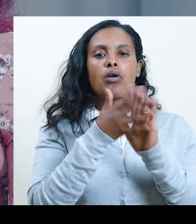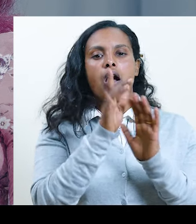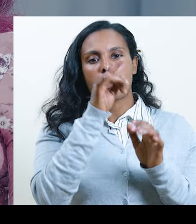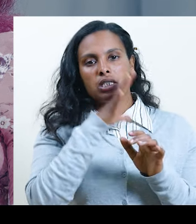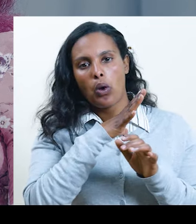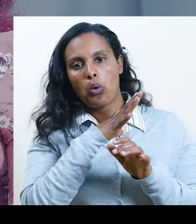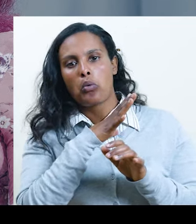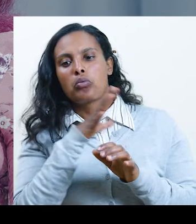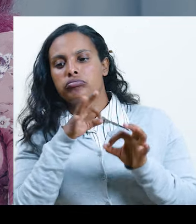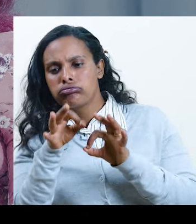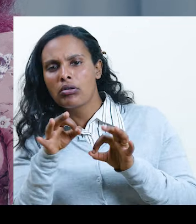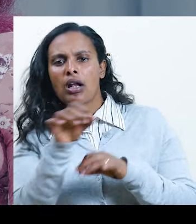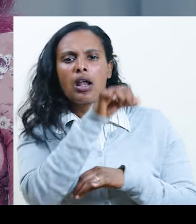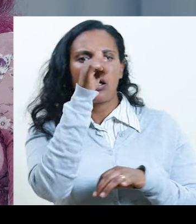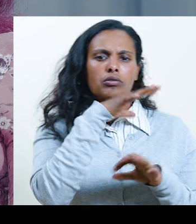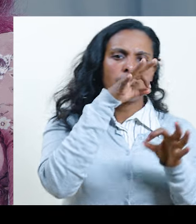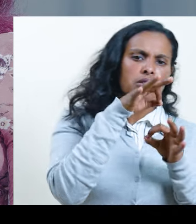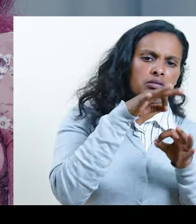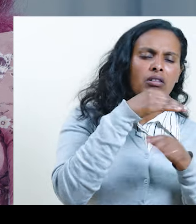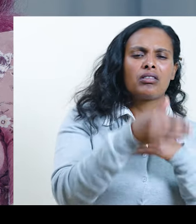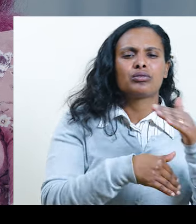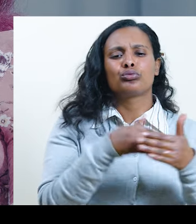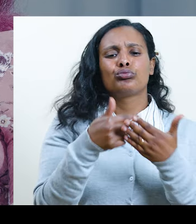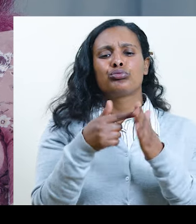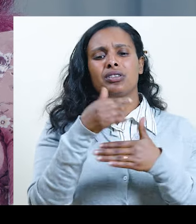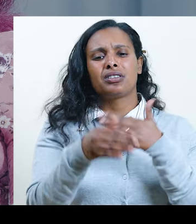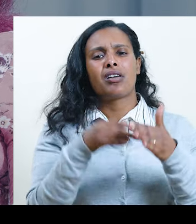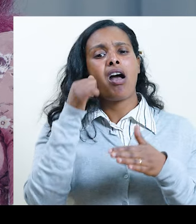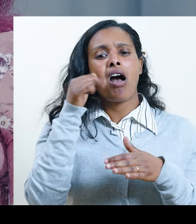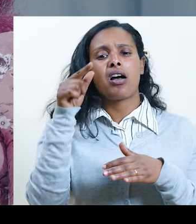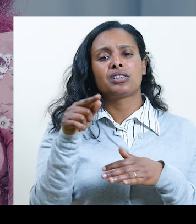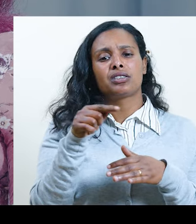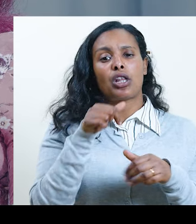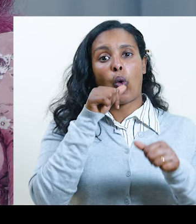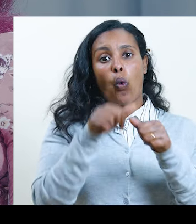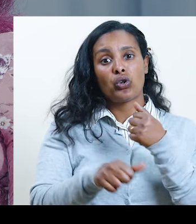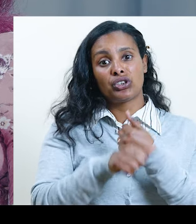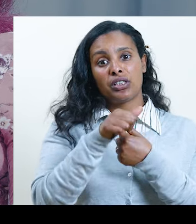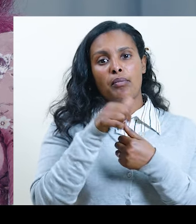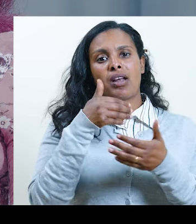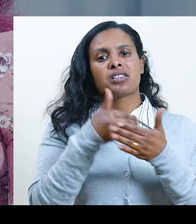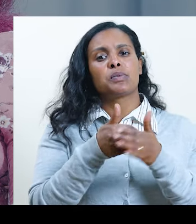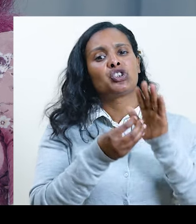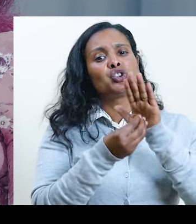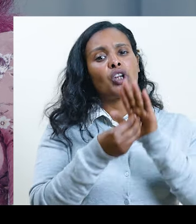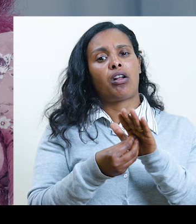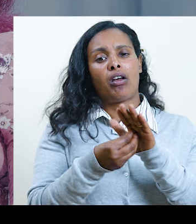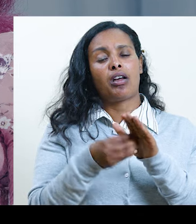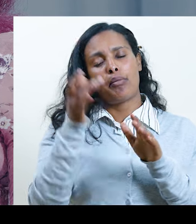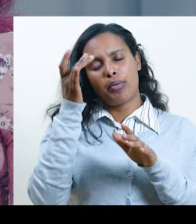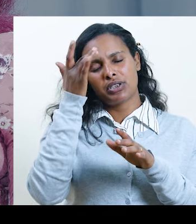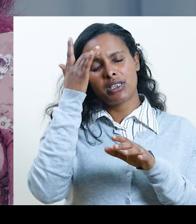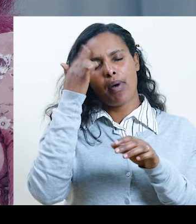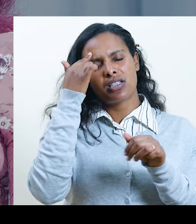ደግሞ ሲሆን አንዱን ሰው አስረድተሽ እንደገና አንዱን ሰው ወደ ማስረዳት ሂደቱ እሱ ሂደት አንቺ እንደ ተጎጂ የሚያደርስብሽ ጫና